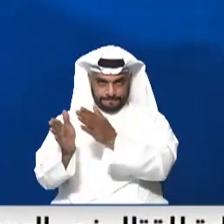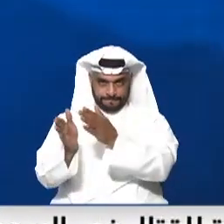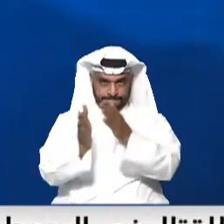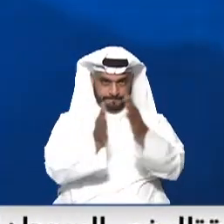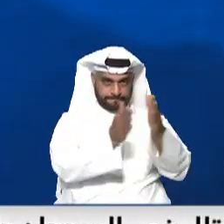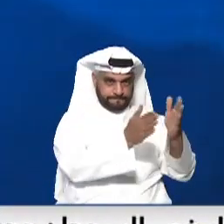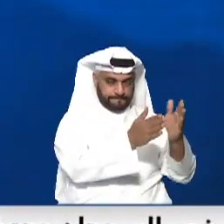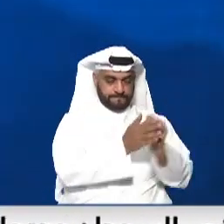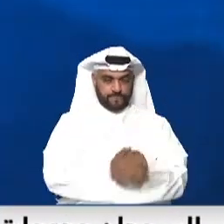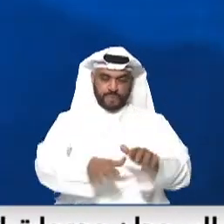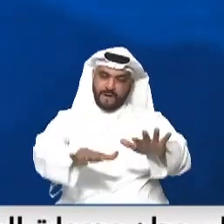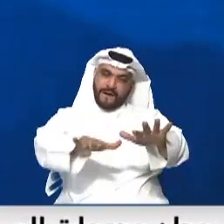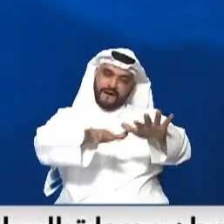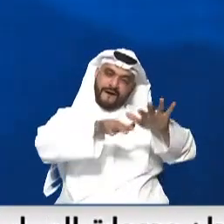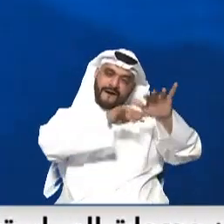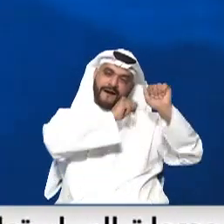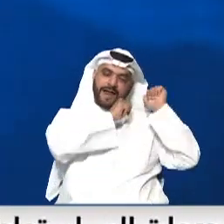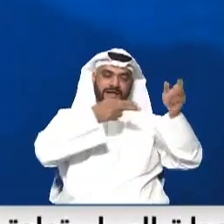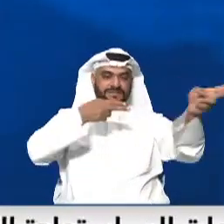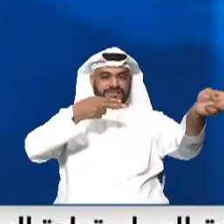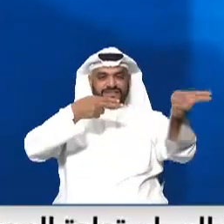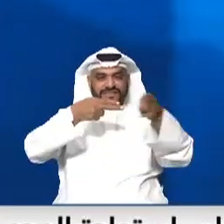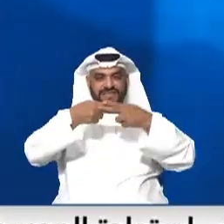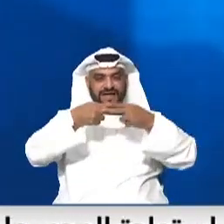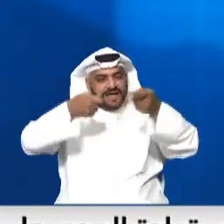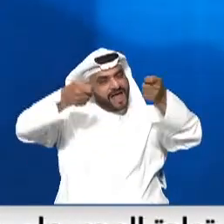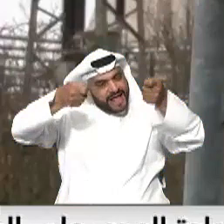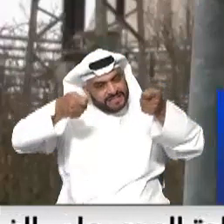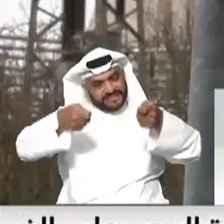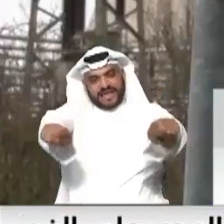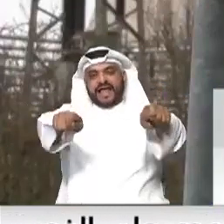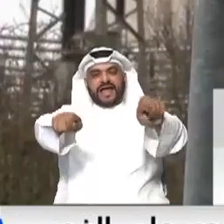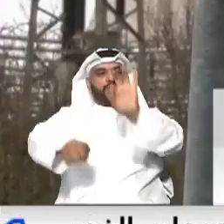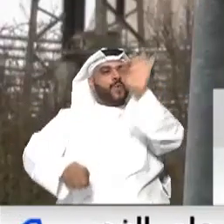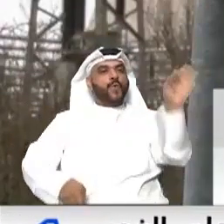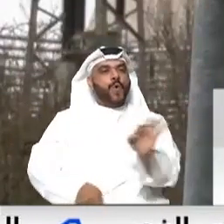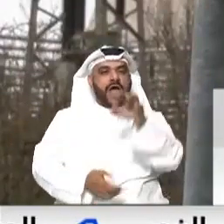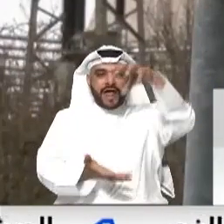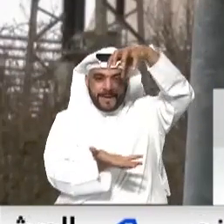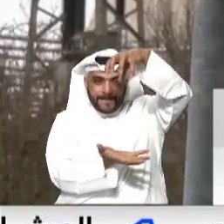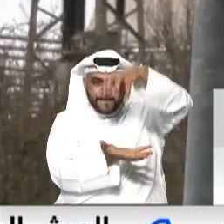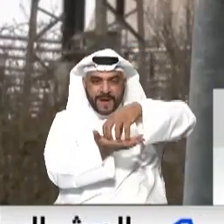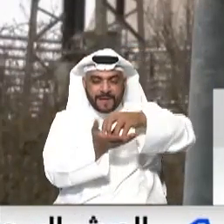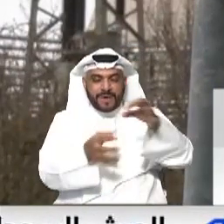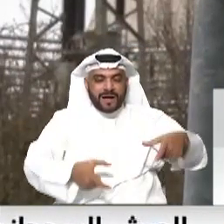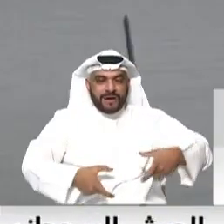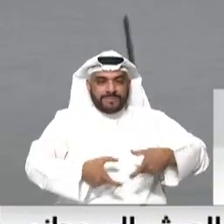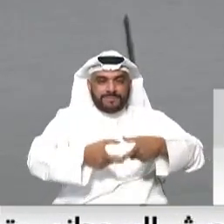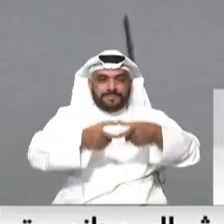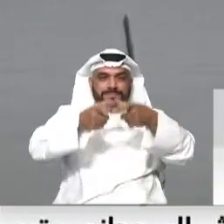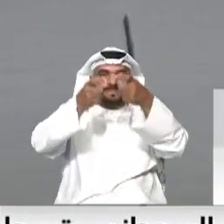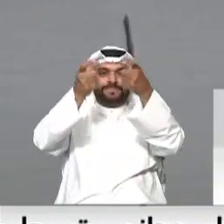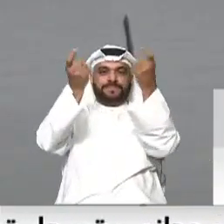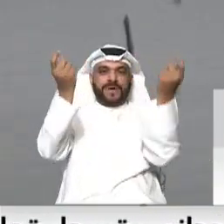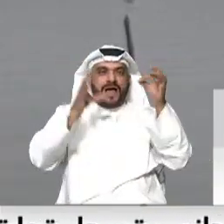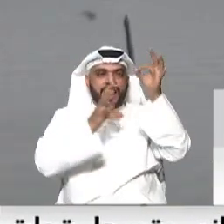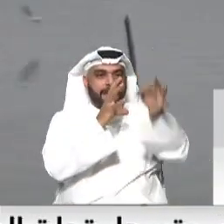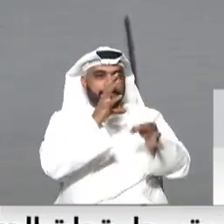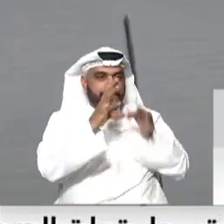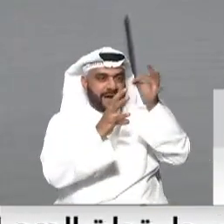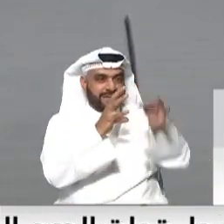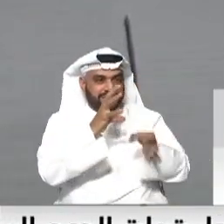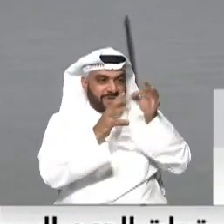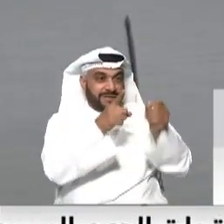الستار على اخر ثلاثه مفاعلات نوويه في المانيا حيث نفذت برلين الوعد اليوم